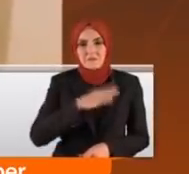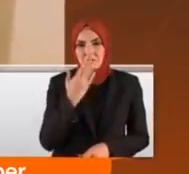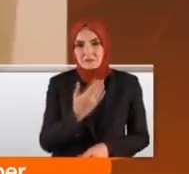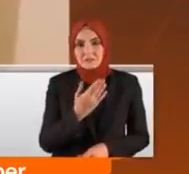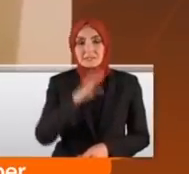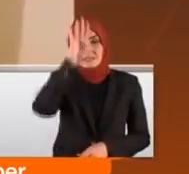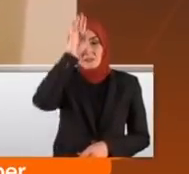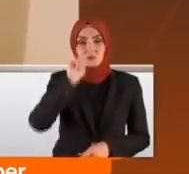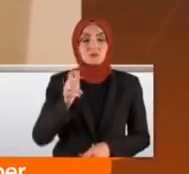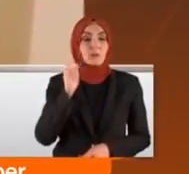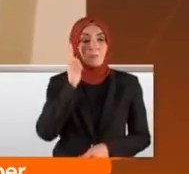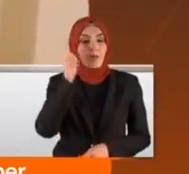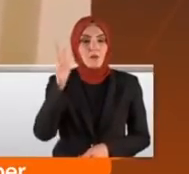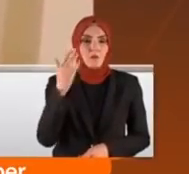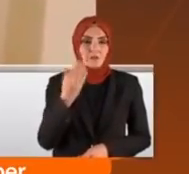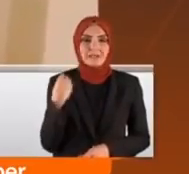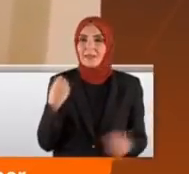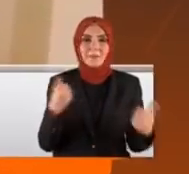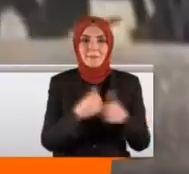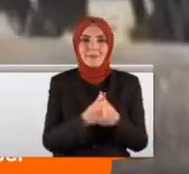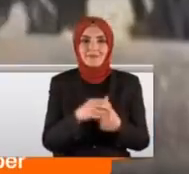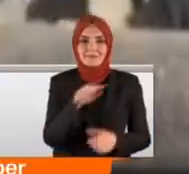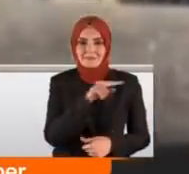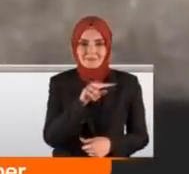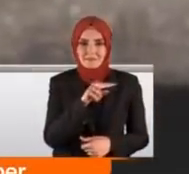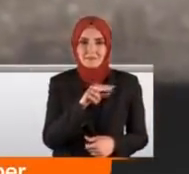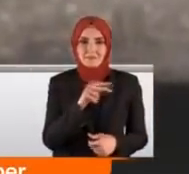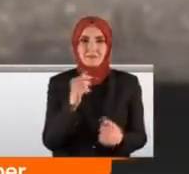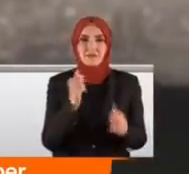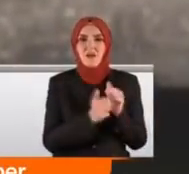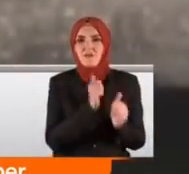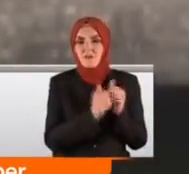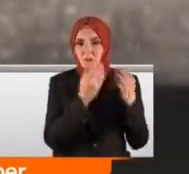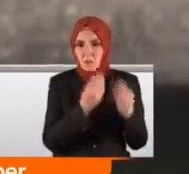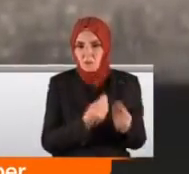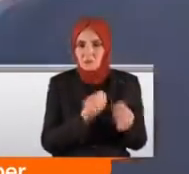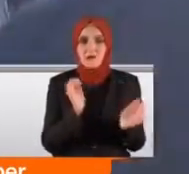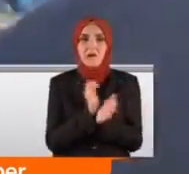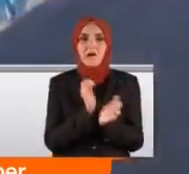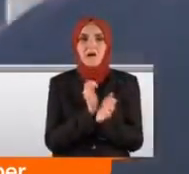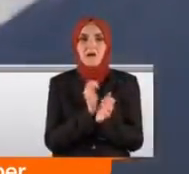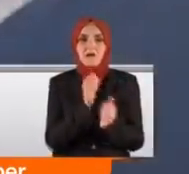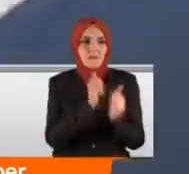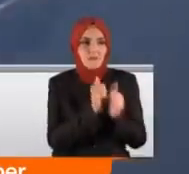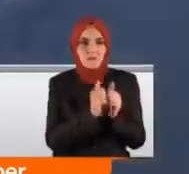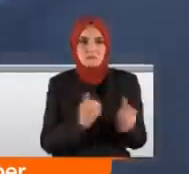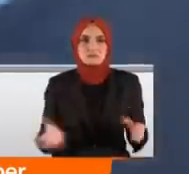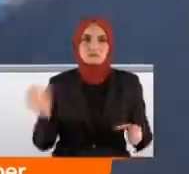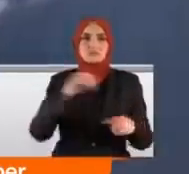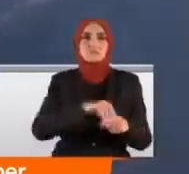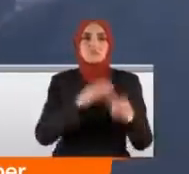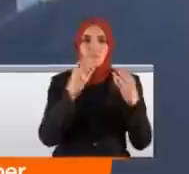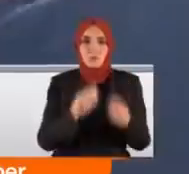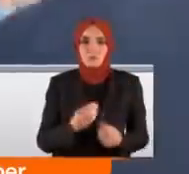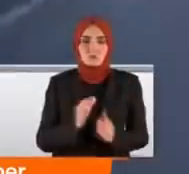İstanbul Beyoğlu'nda yeni evli çiftin arasında kavga çıkmış, aileler de o tartışmaya dahil olunca büyük bir dehşet yaşanmıştı.